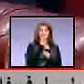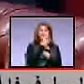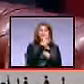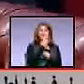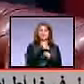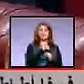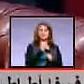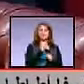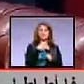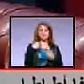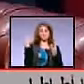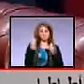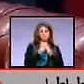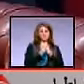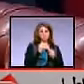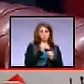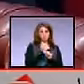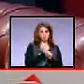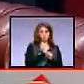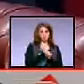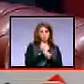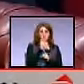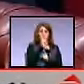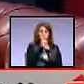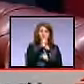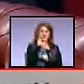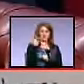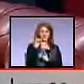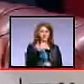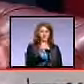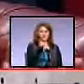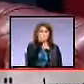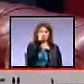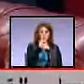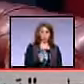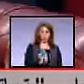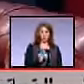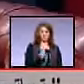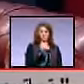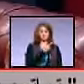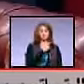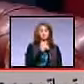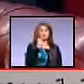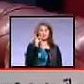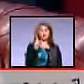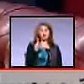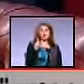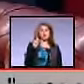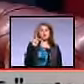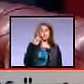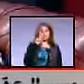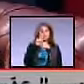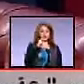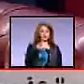تالت تعامل بالظبط معك منى زكي، ومعايا منى زكي طبعا وطلعت زكريا وخالد الصاوي.